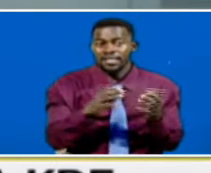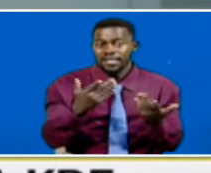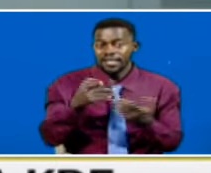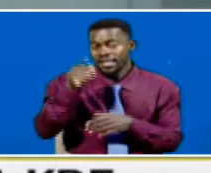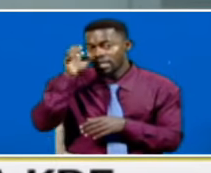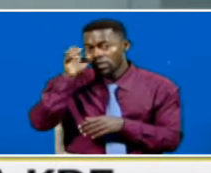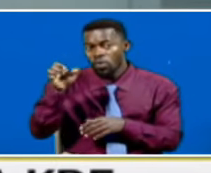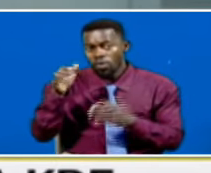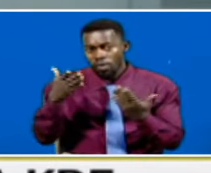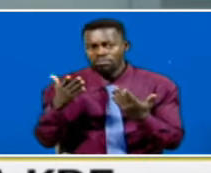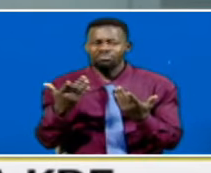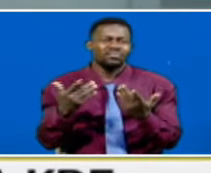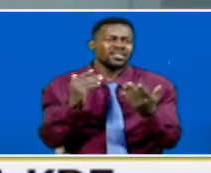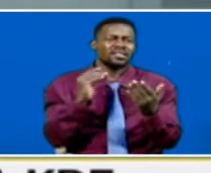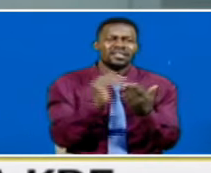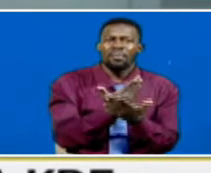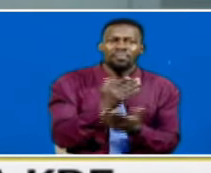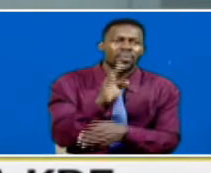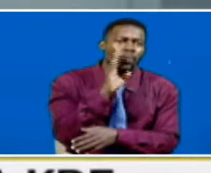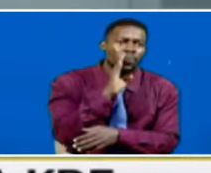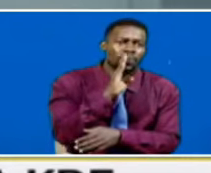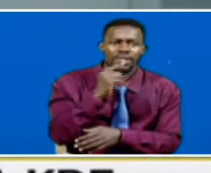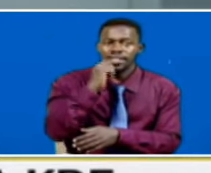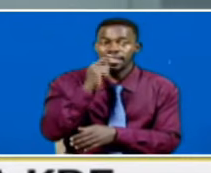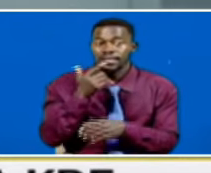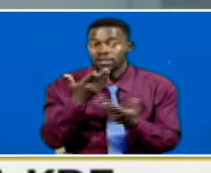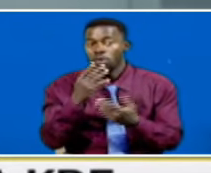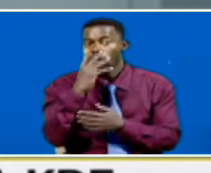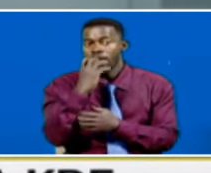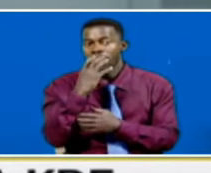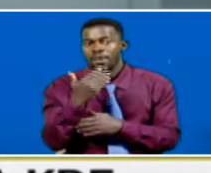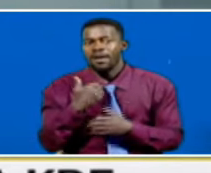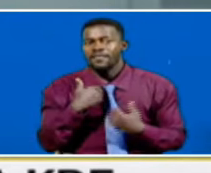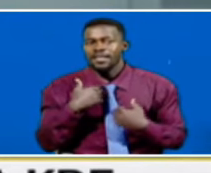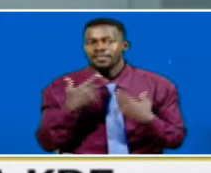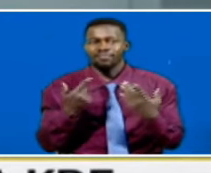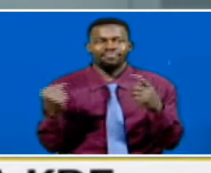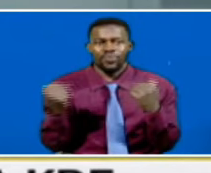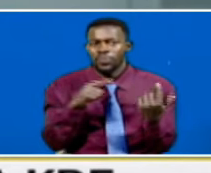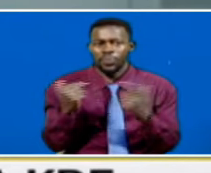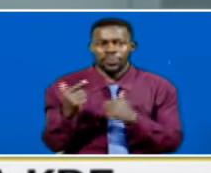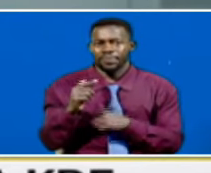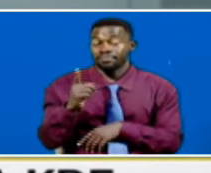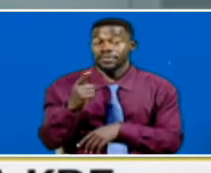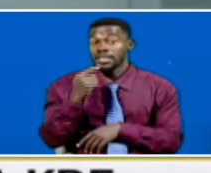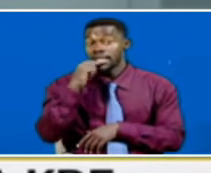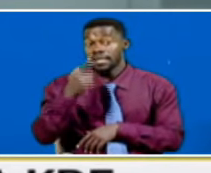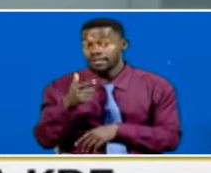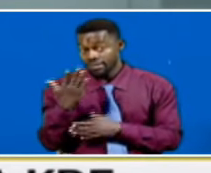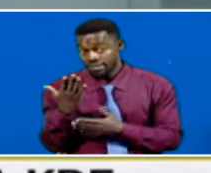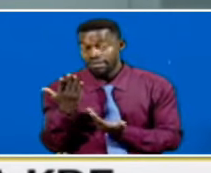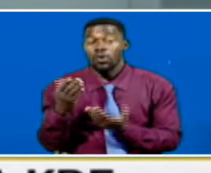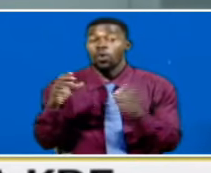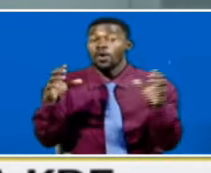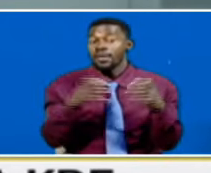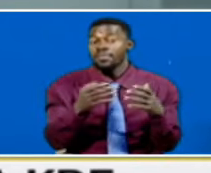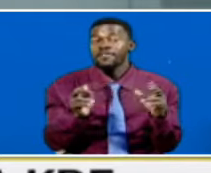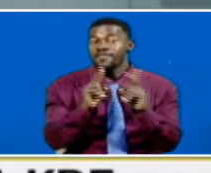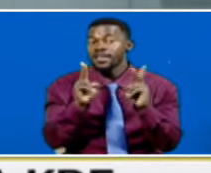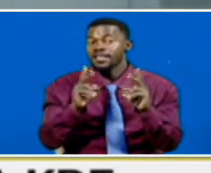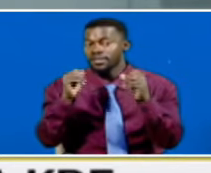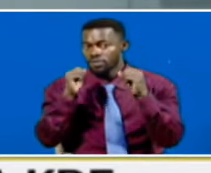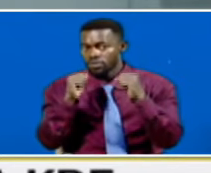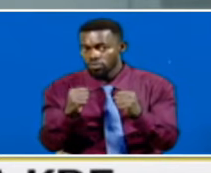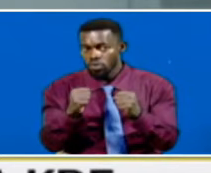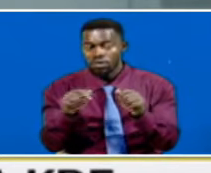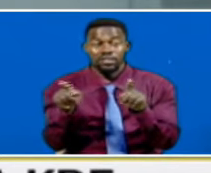nani atakayemrithi Odinga, wakisema licha ya hayo chama lazima kisalia imara. Viongozi hao pia wanataka